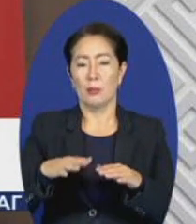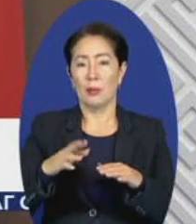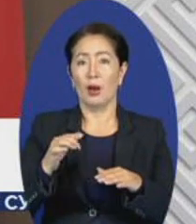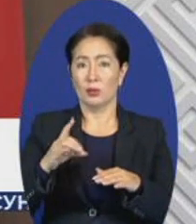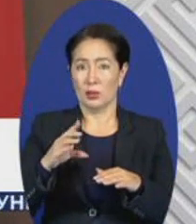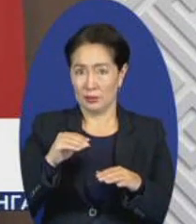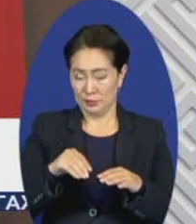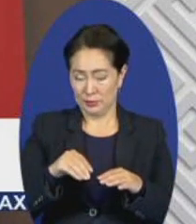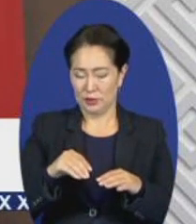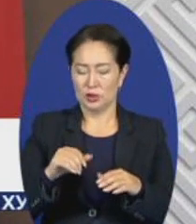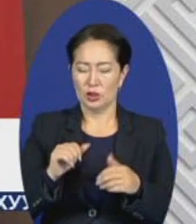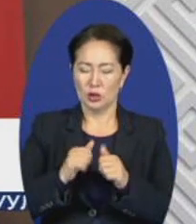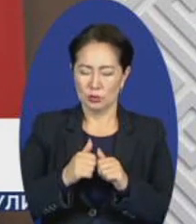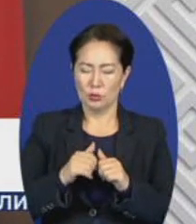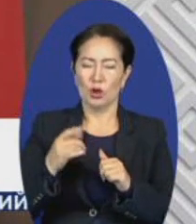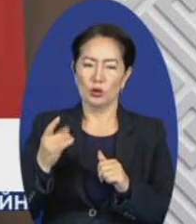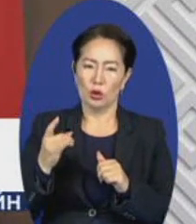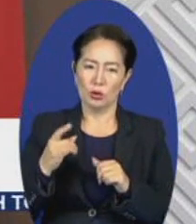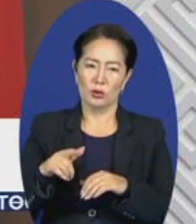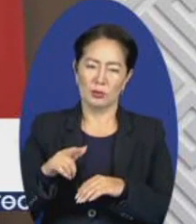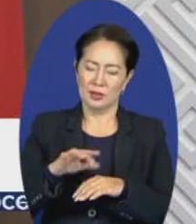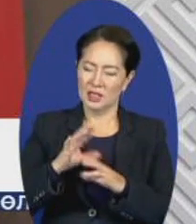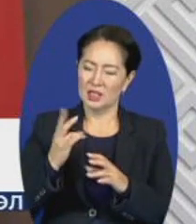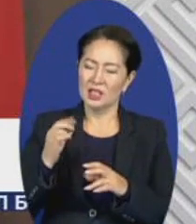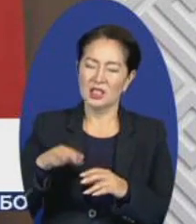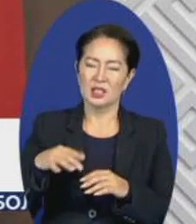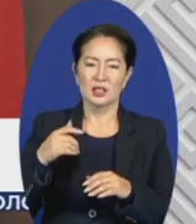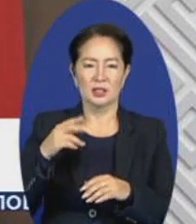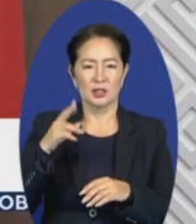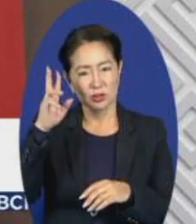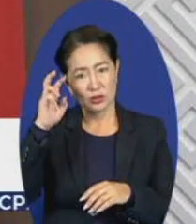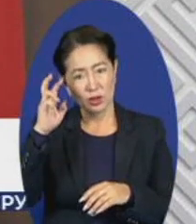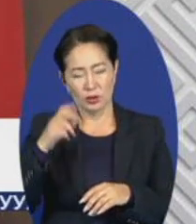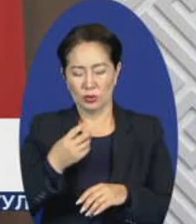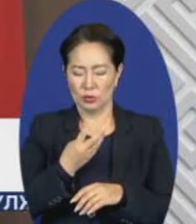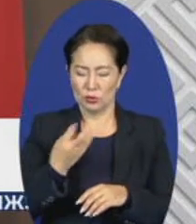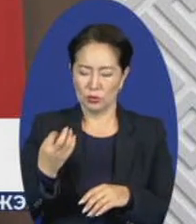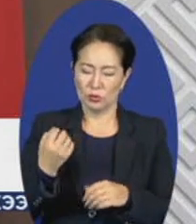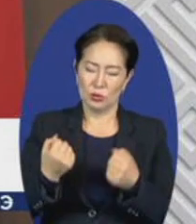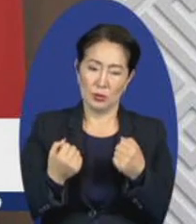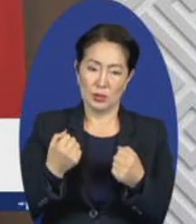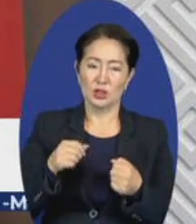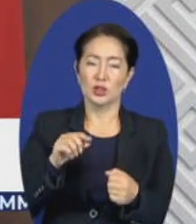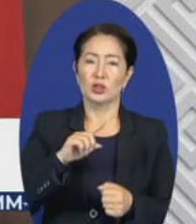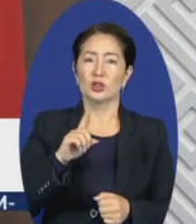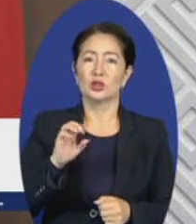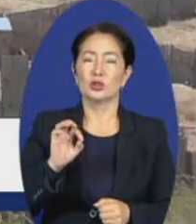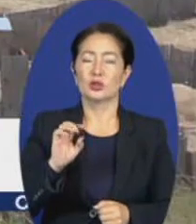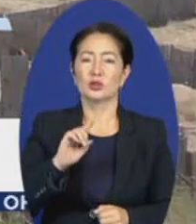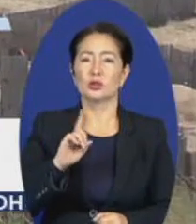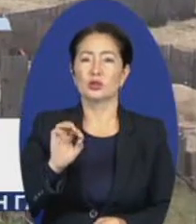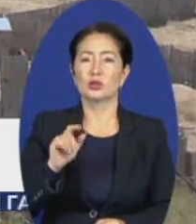тоглоом, спорт талбай, тоглоомын талбай, нийтийн бичих газар болон 400 автомашин зогсоолыг бол төлөвлөд байна.